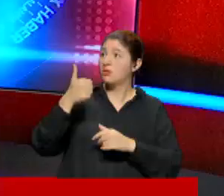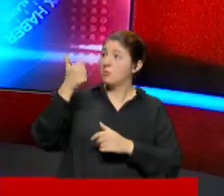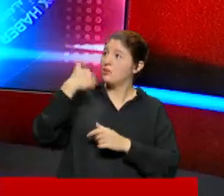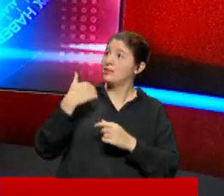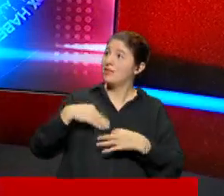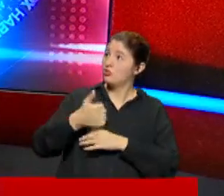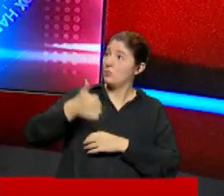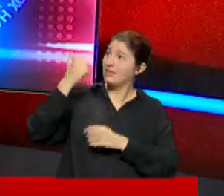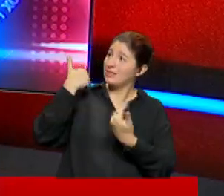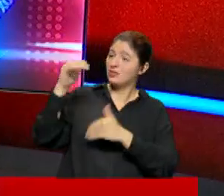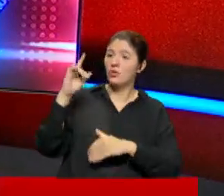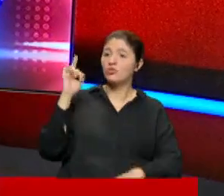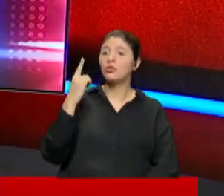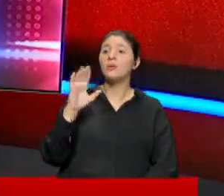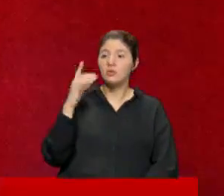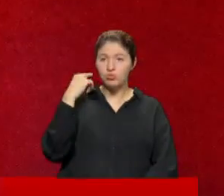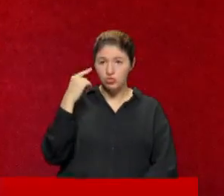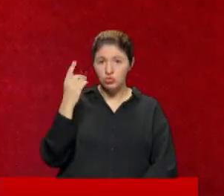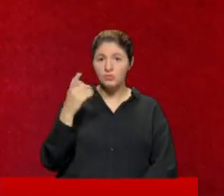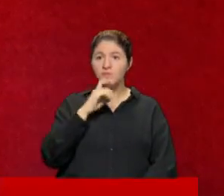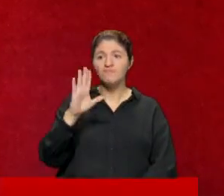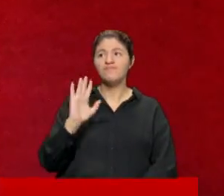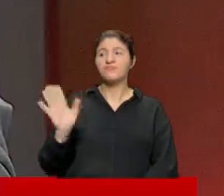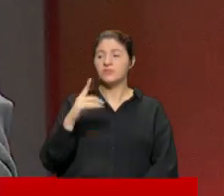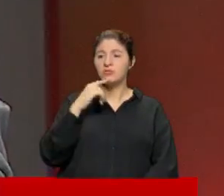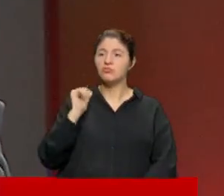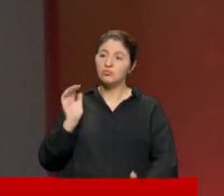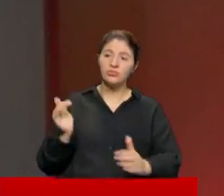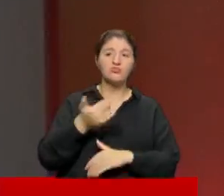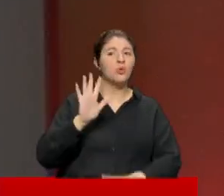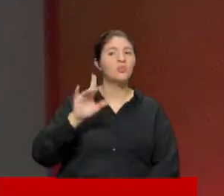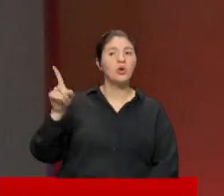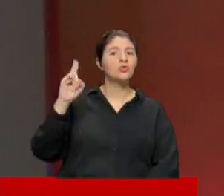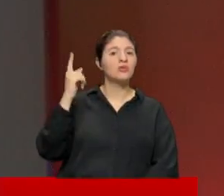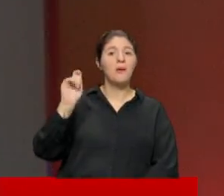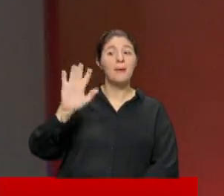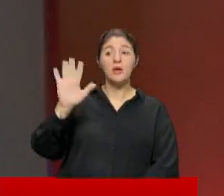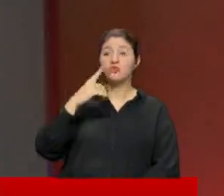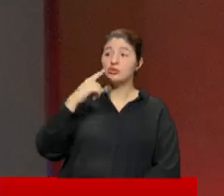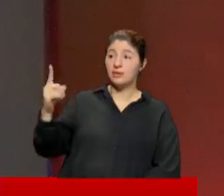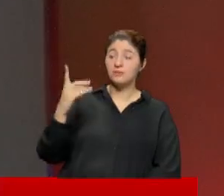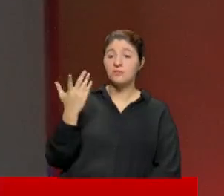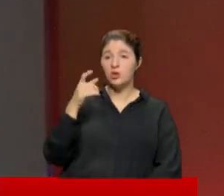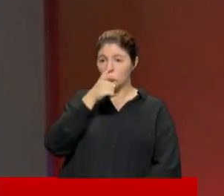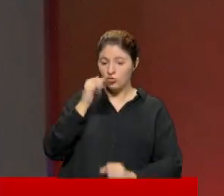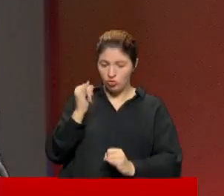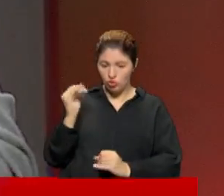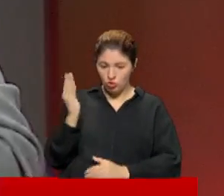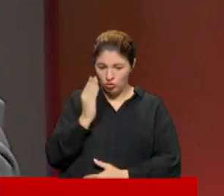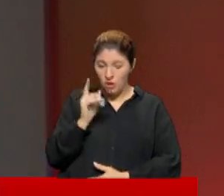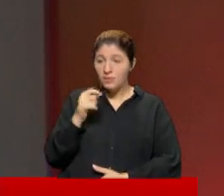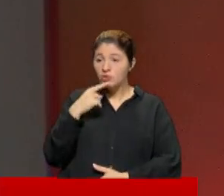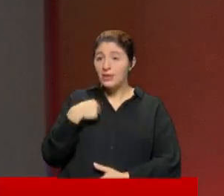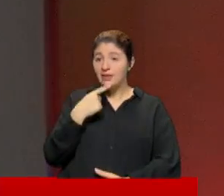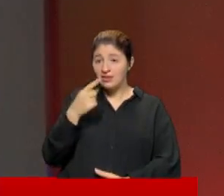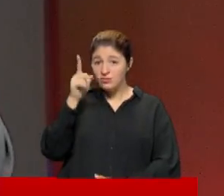ya yönetemediği düşündüm yanlış gidiyor dedim döndüm Şimdi dedim ki hayır yönetemiyorsunuz dedim